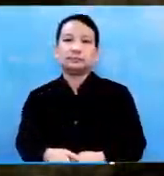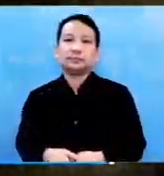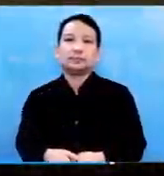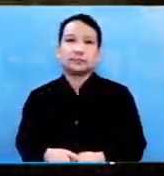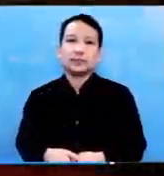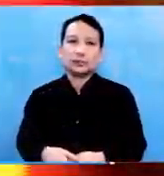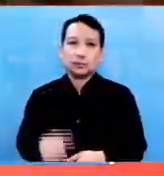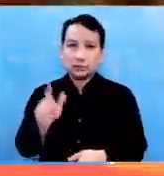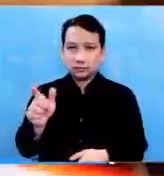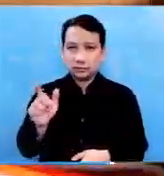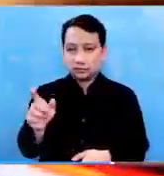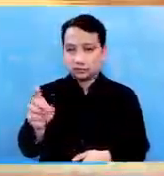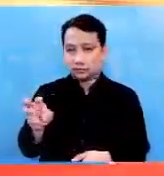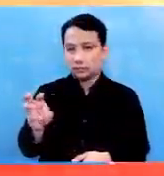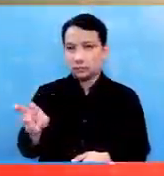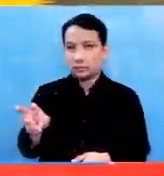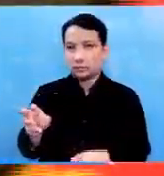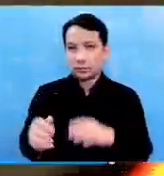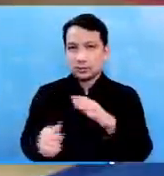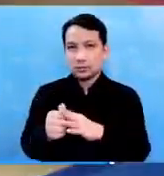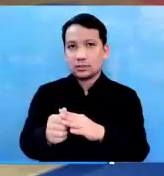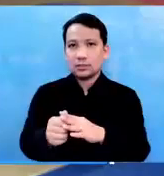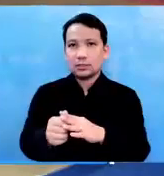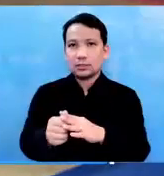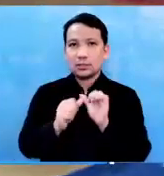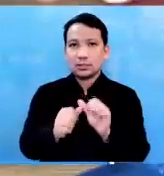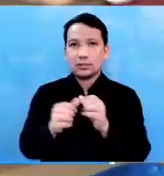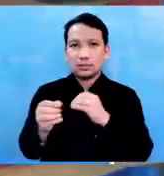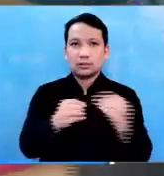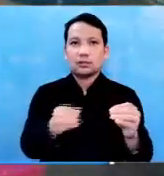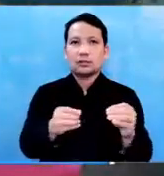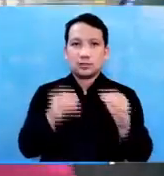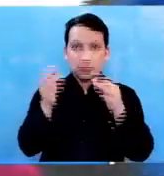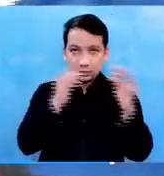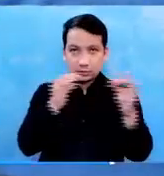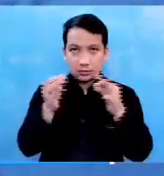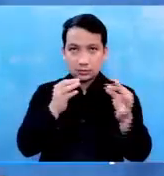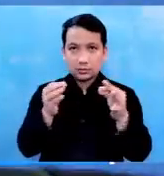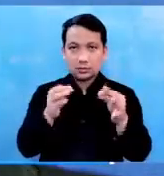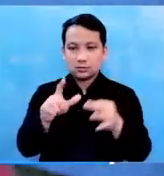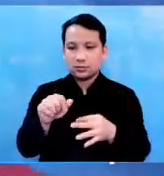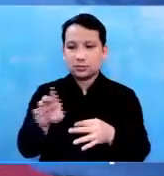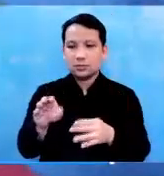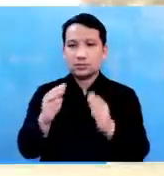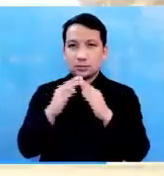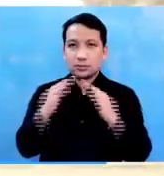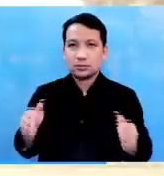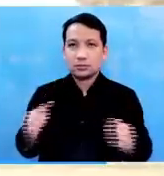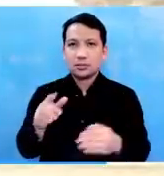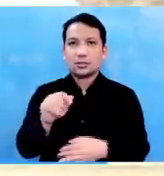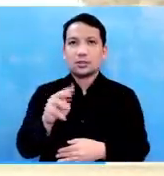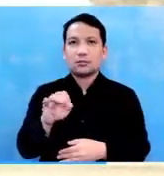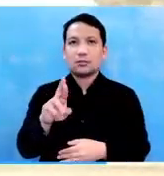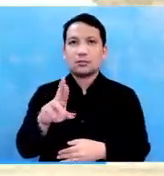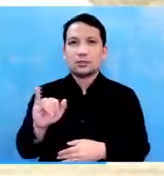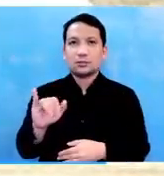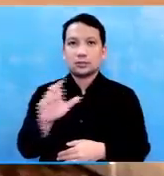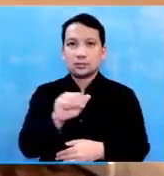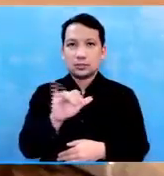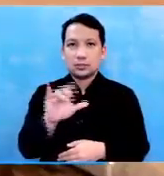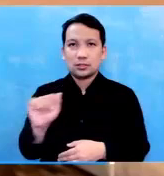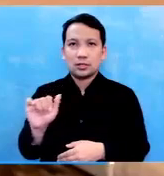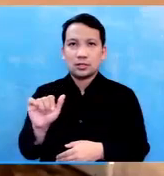Taong 2016 naman, nang mabisto sa Baybas operation, ang umanoy shabu laboratory na ito sa bahay sa Tamarind Street sa Ayala, Alabang pa